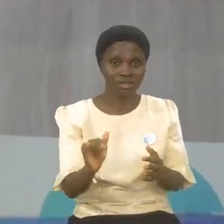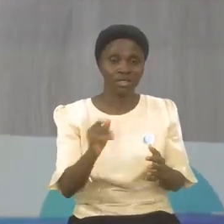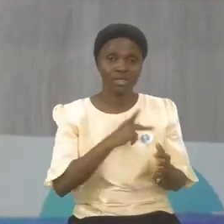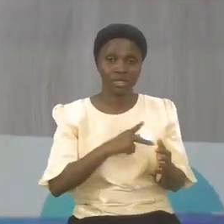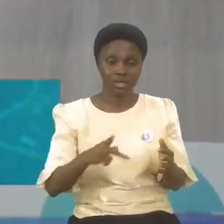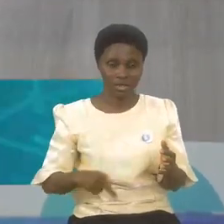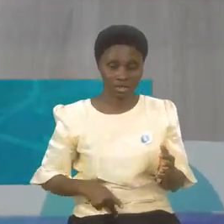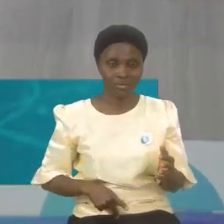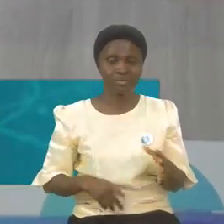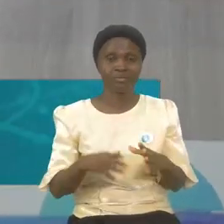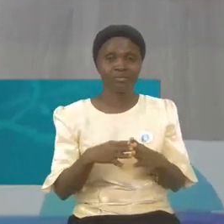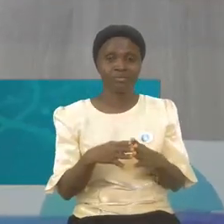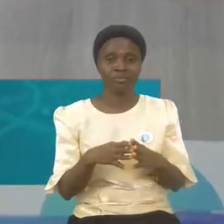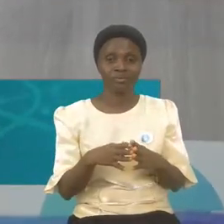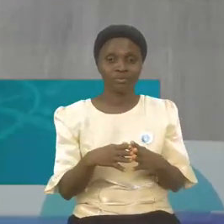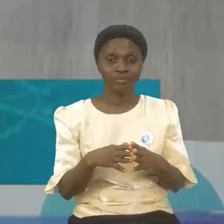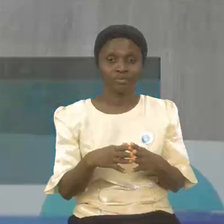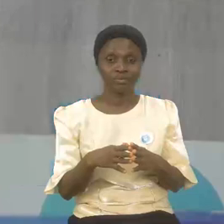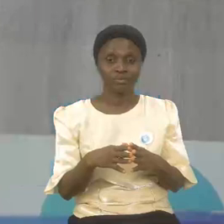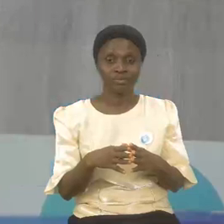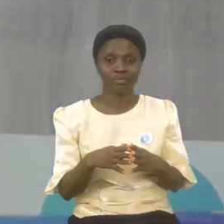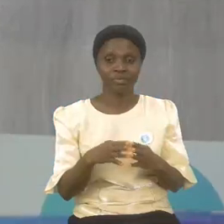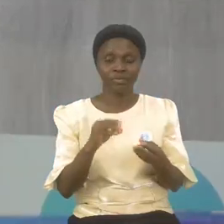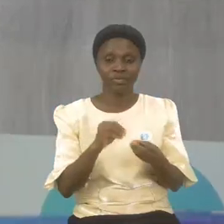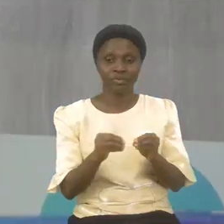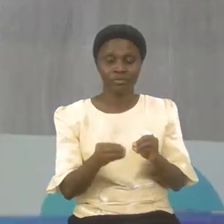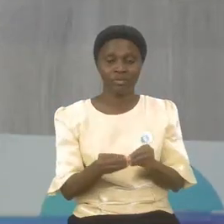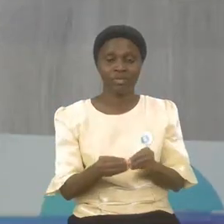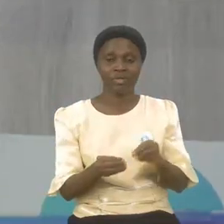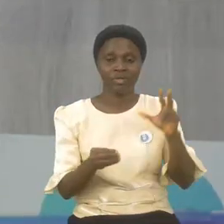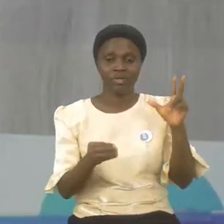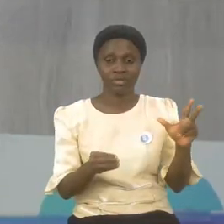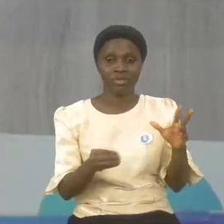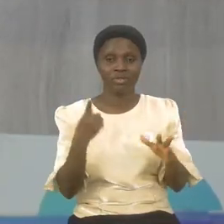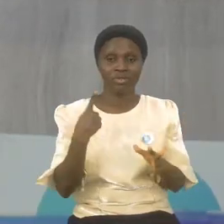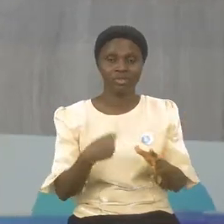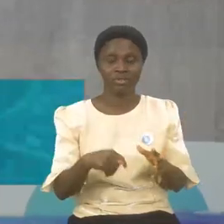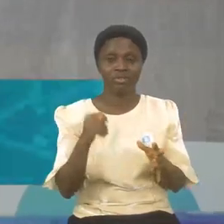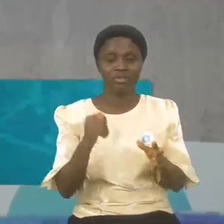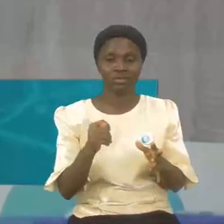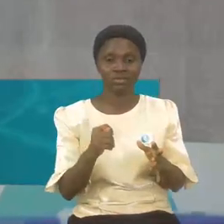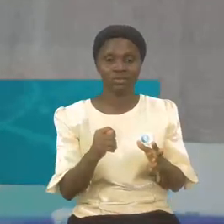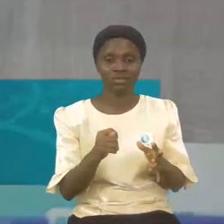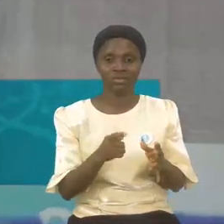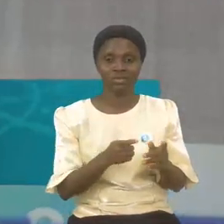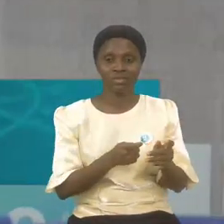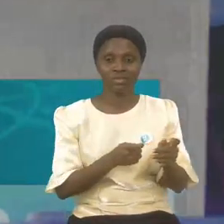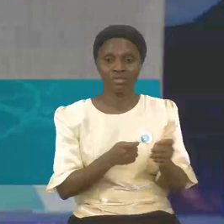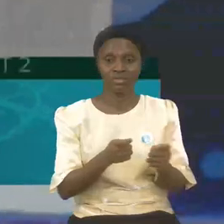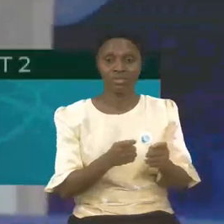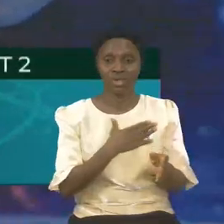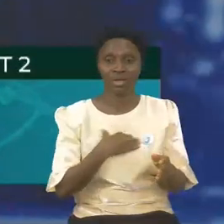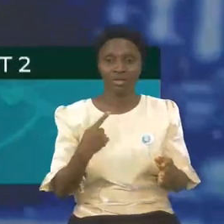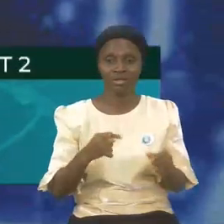éternel du le châtiment et la perdition des rois terrestres 3